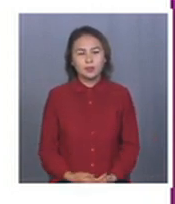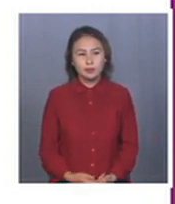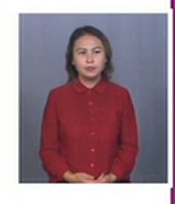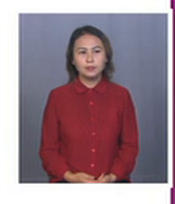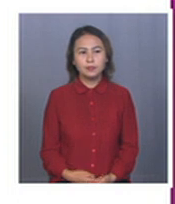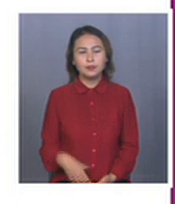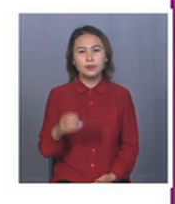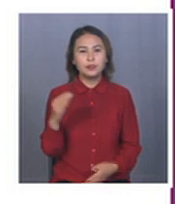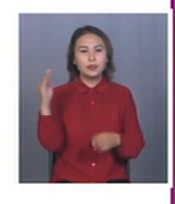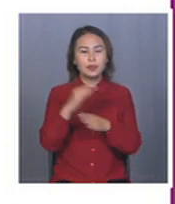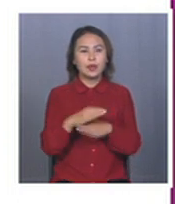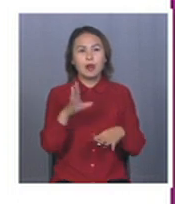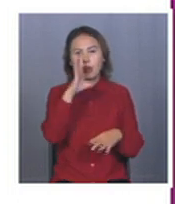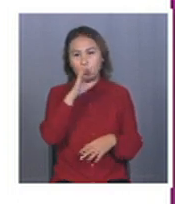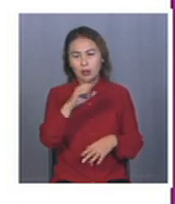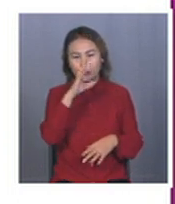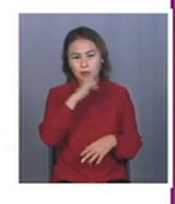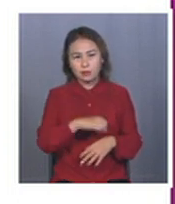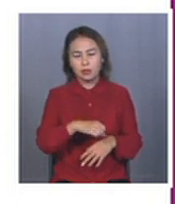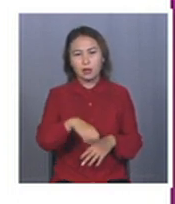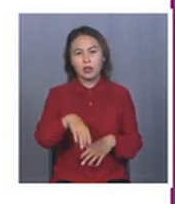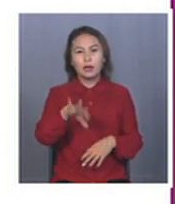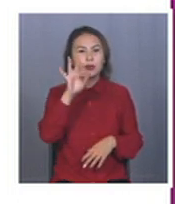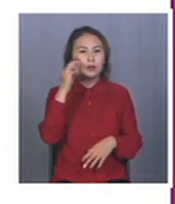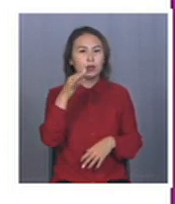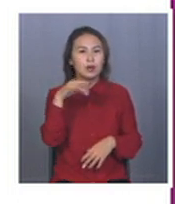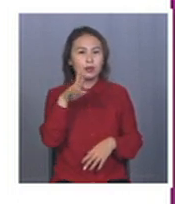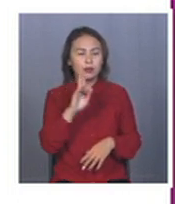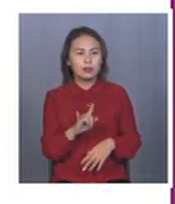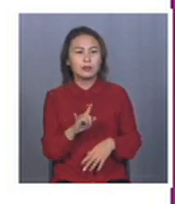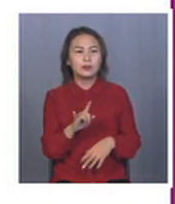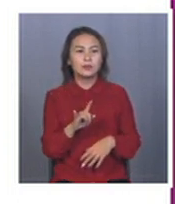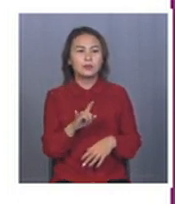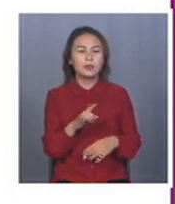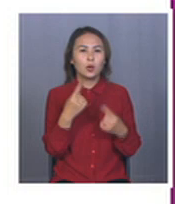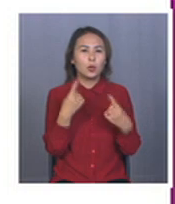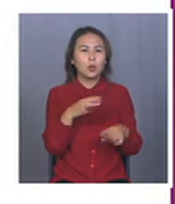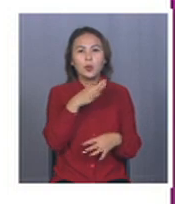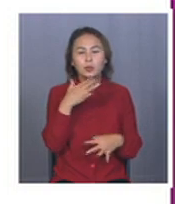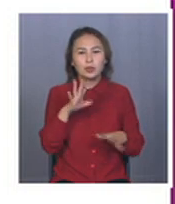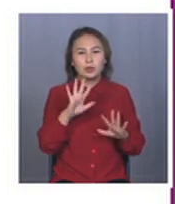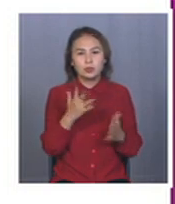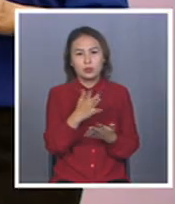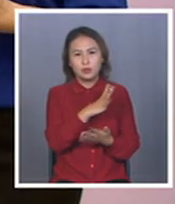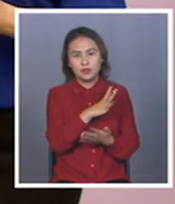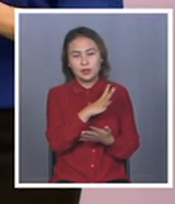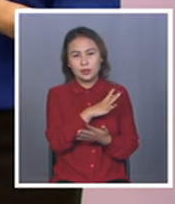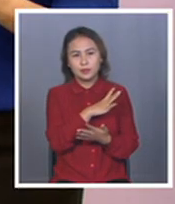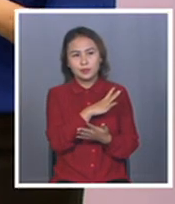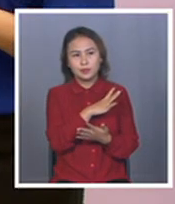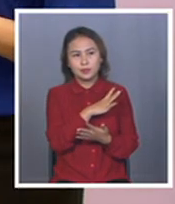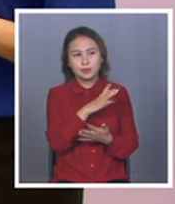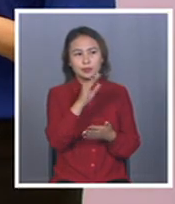бірге қасқыр, түлкі, қарсақты көптеп кездестіруге болады.